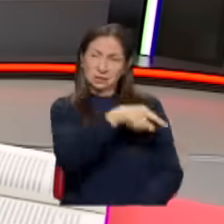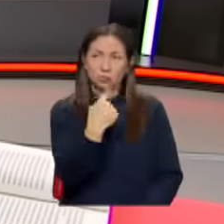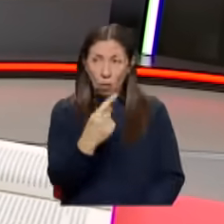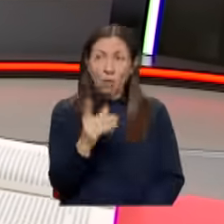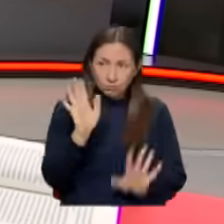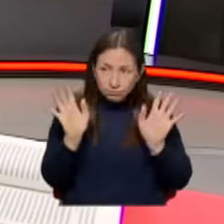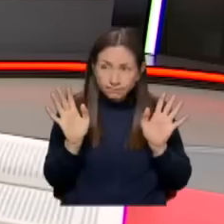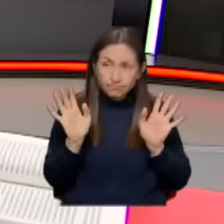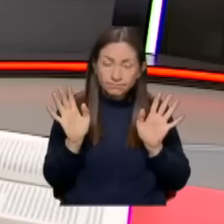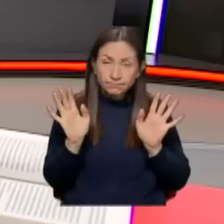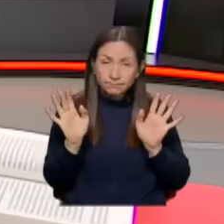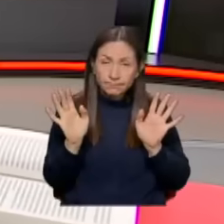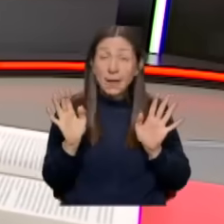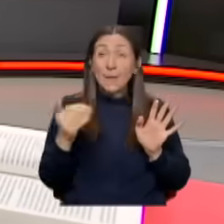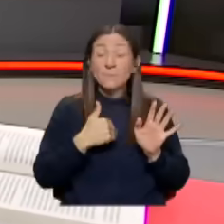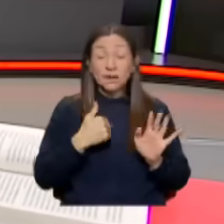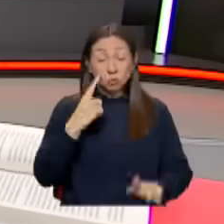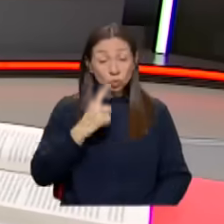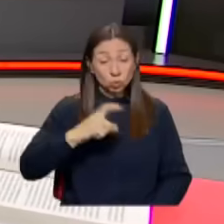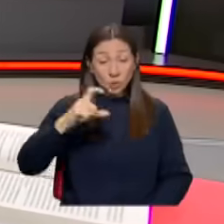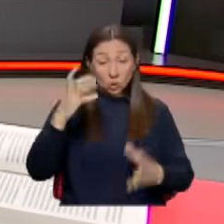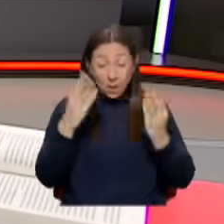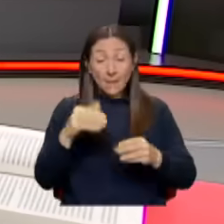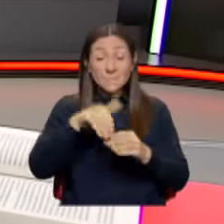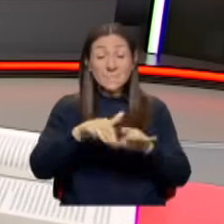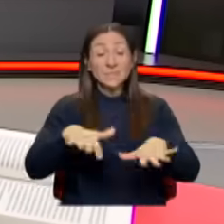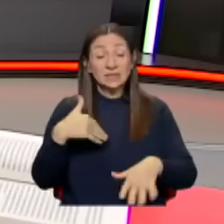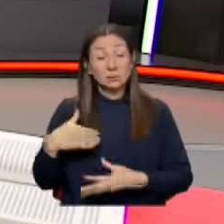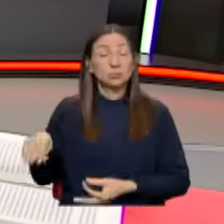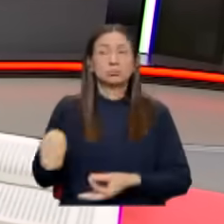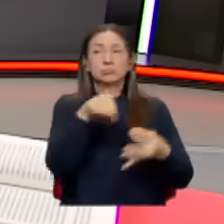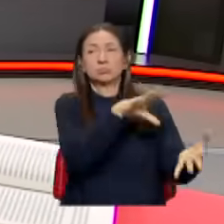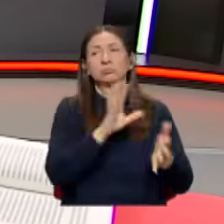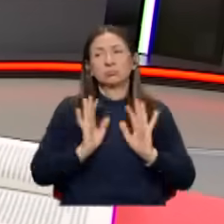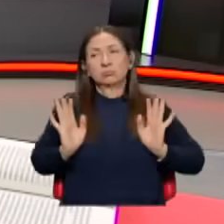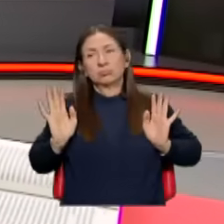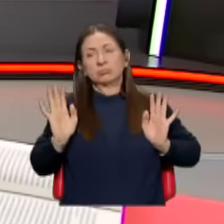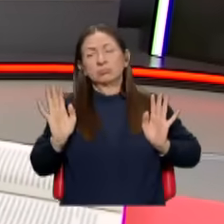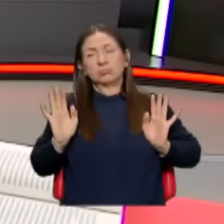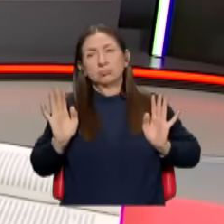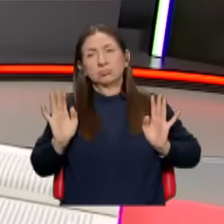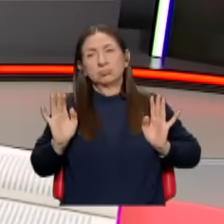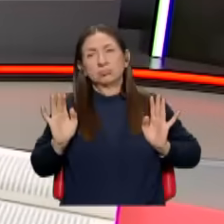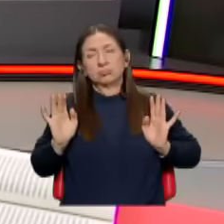bahsediyor. Ben Cumhurbaşkanı olarak parlamentoya sevk ettim.